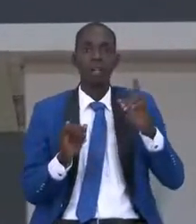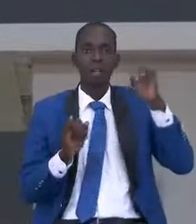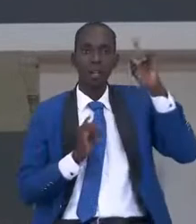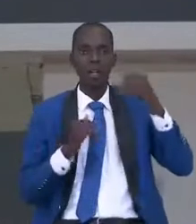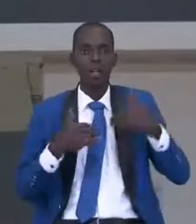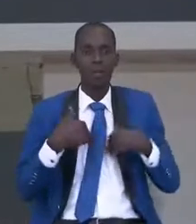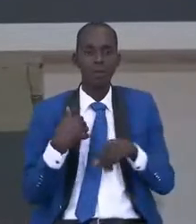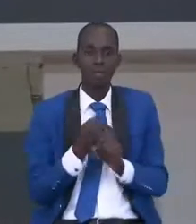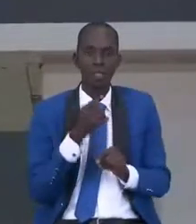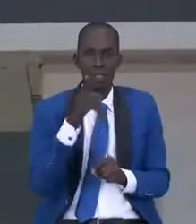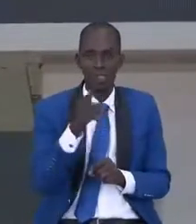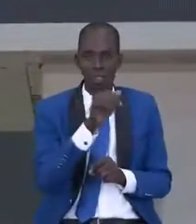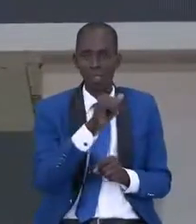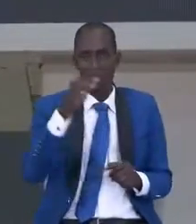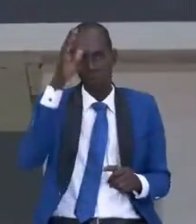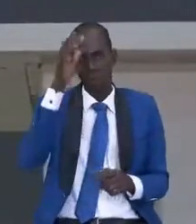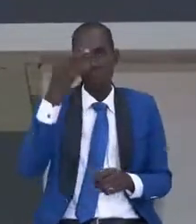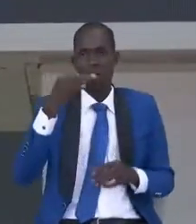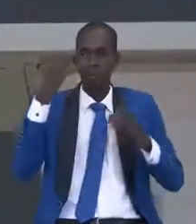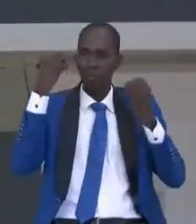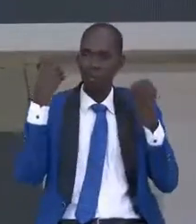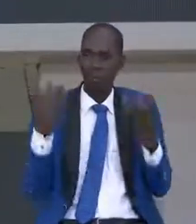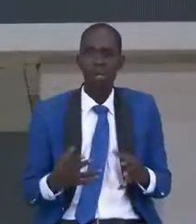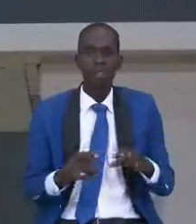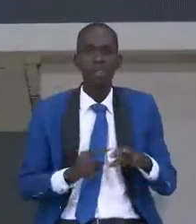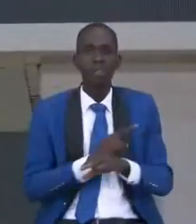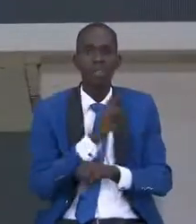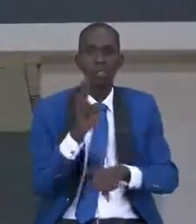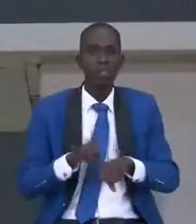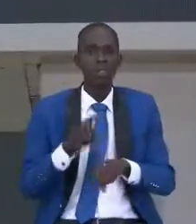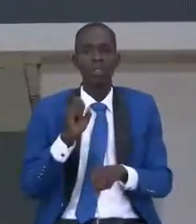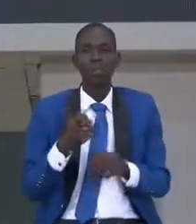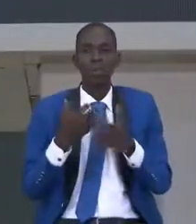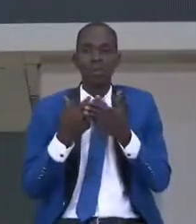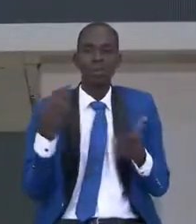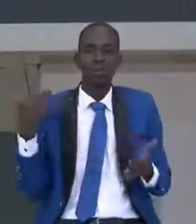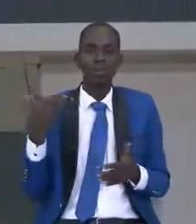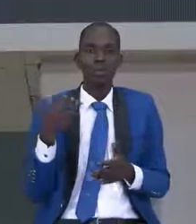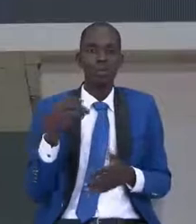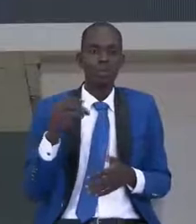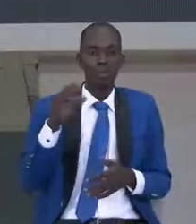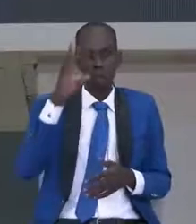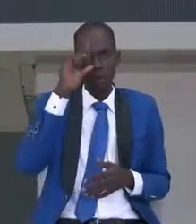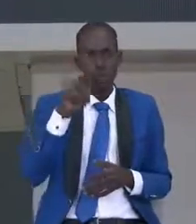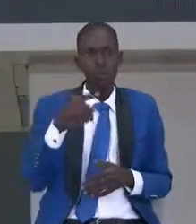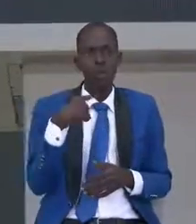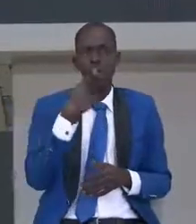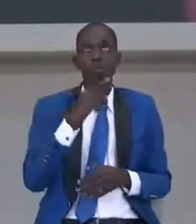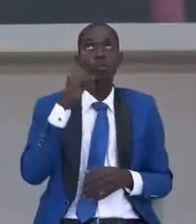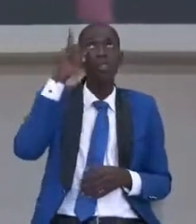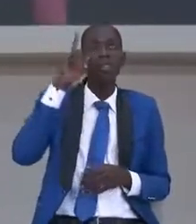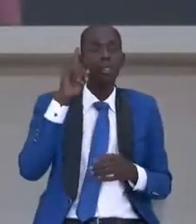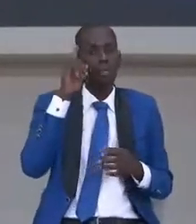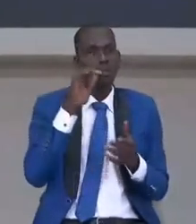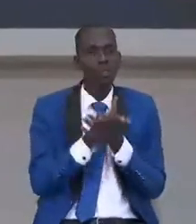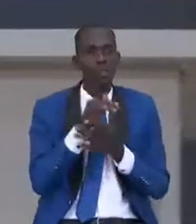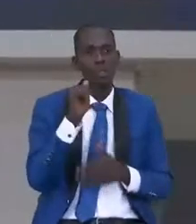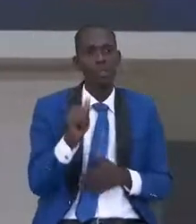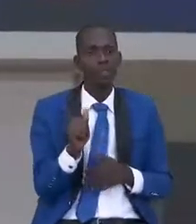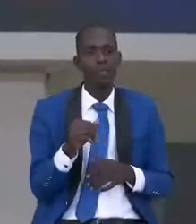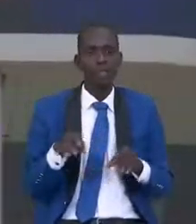père d'un grand nombre de nations. Il est notre père devant celui auquel il a cru. Dieu qui donne